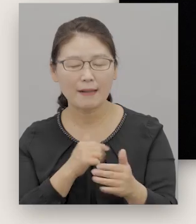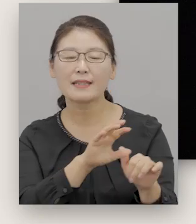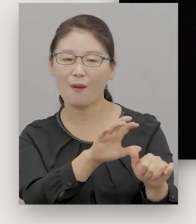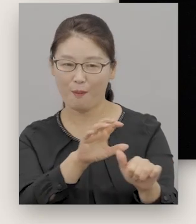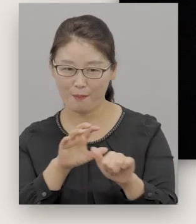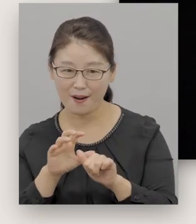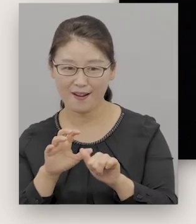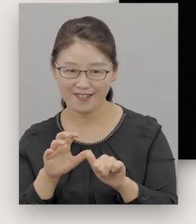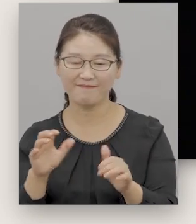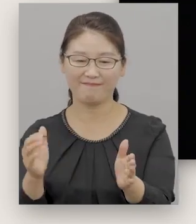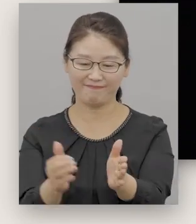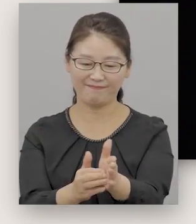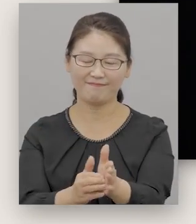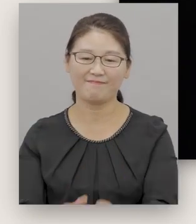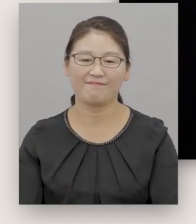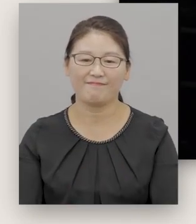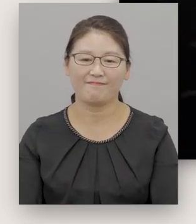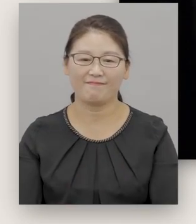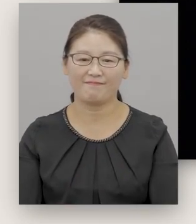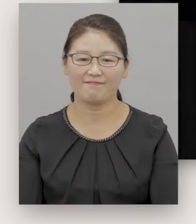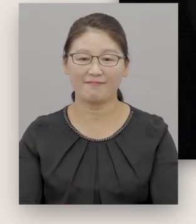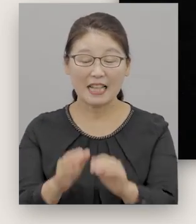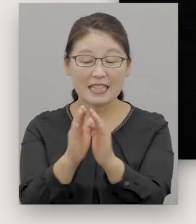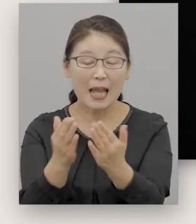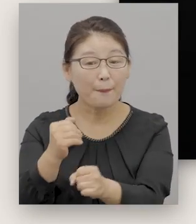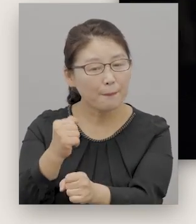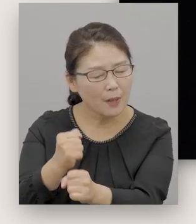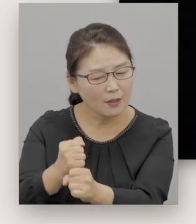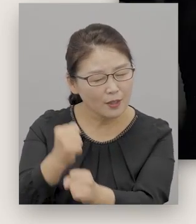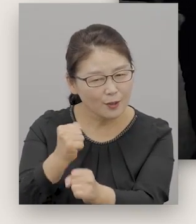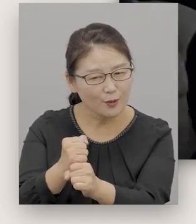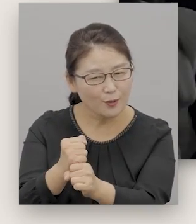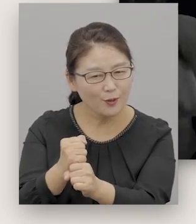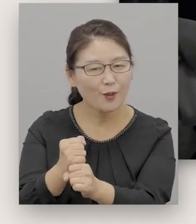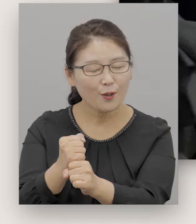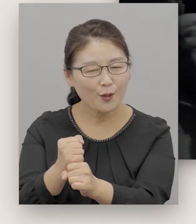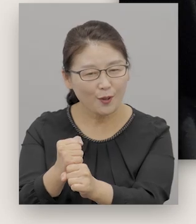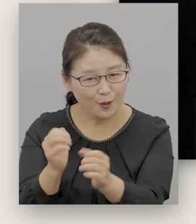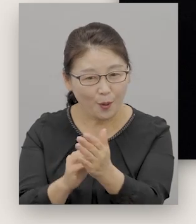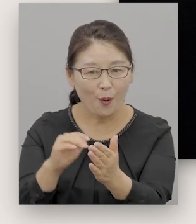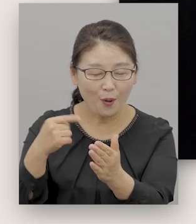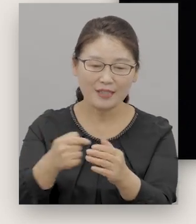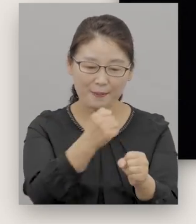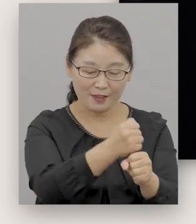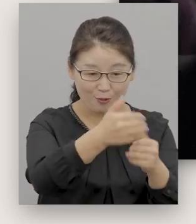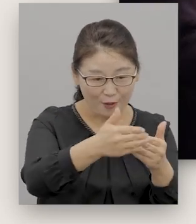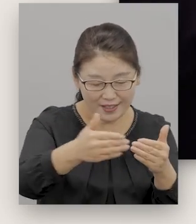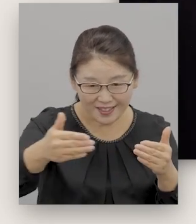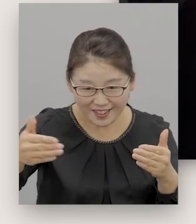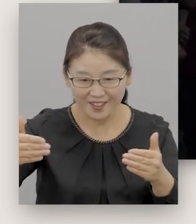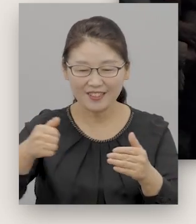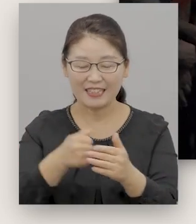또한 책을 만드는 것 자체뿐만 아니라 그책 만드는 모든 과정을 여기다 이렇게 아카이빙을 하게 됩니다. 그래서